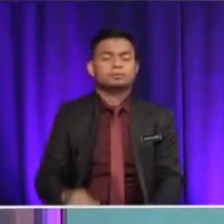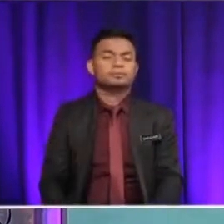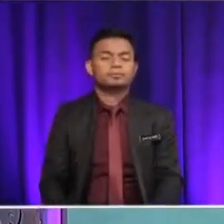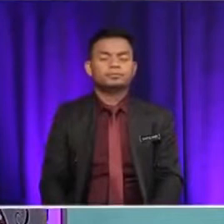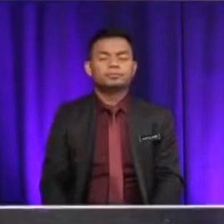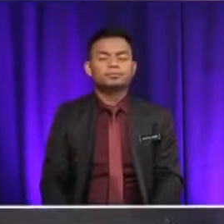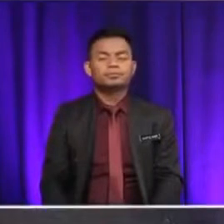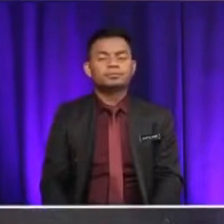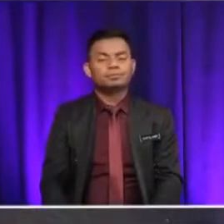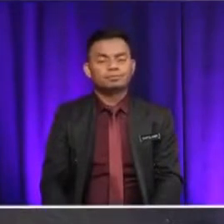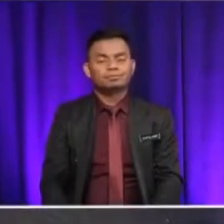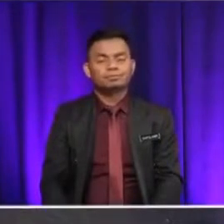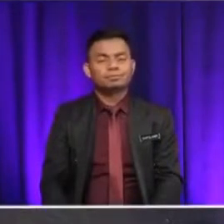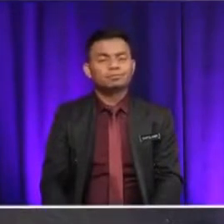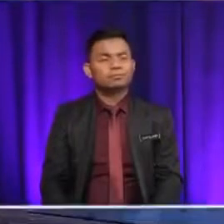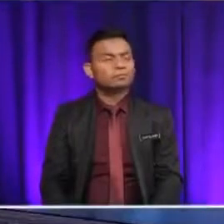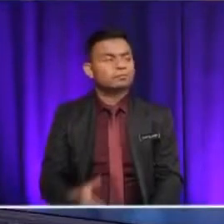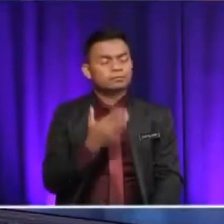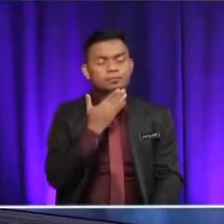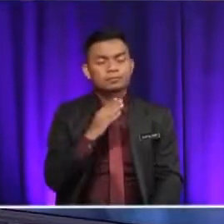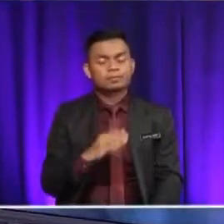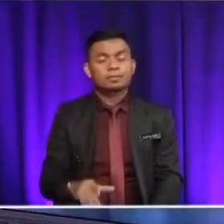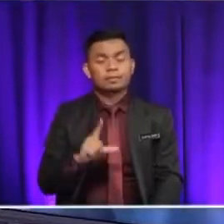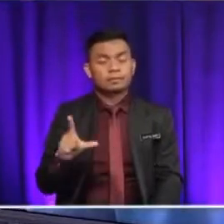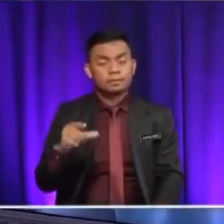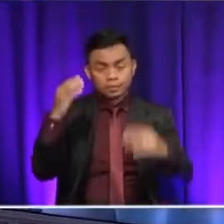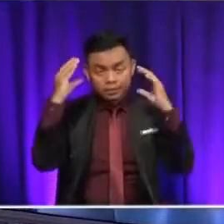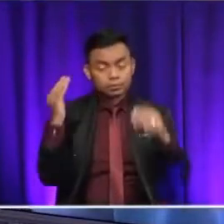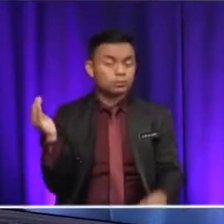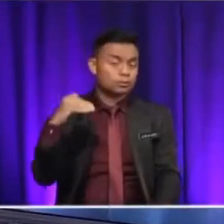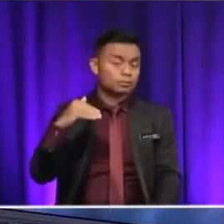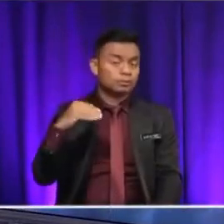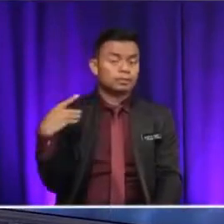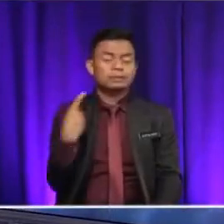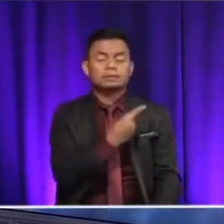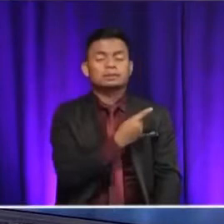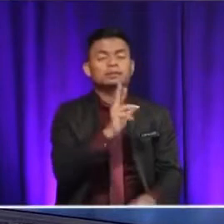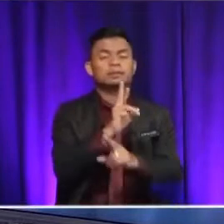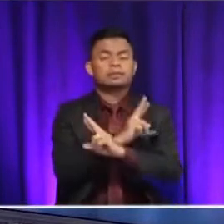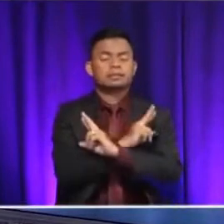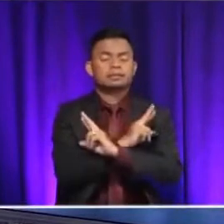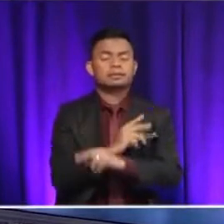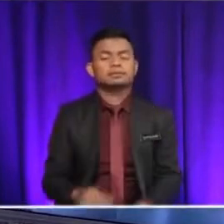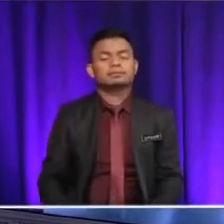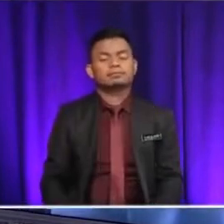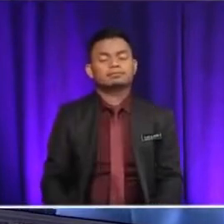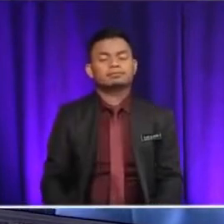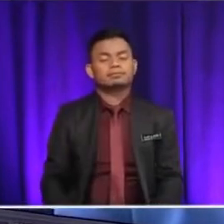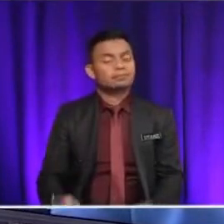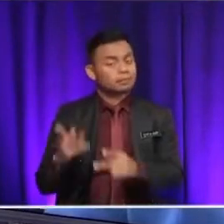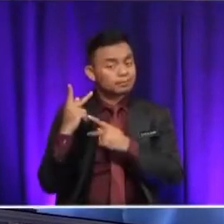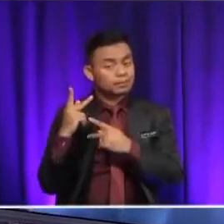Okey. Okey, baik Cikgu. Dan sebelum kita teruskan, apa kata kita berehat seketika? Kembali semula selepas ini di Sukses